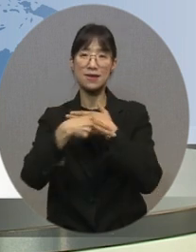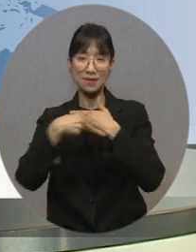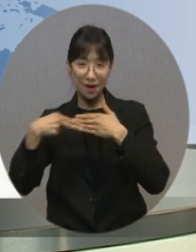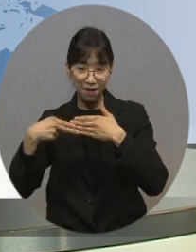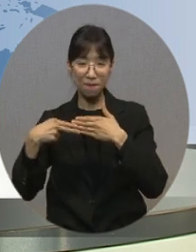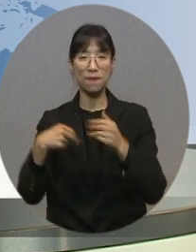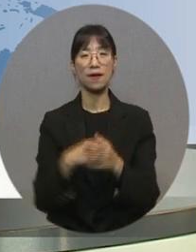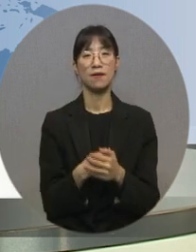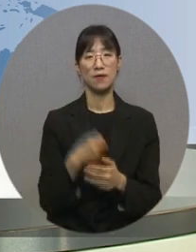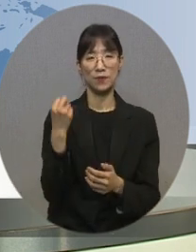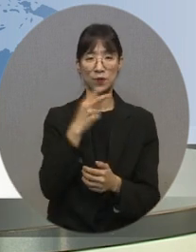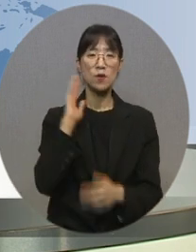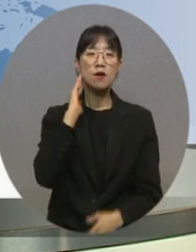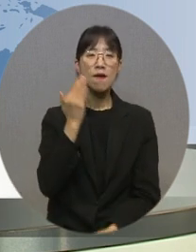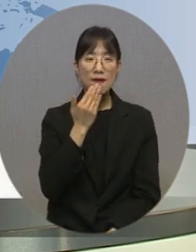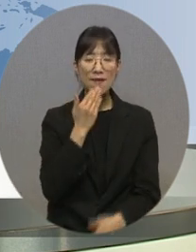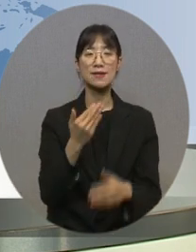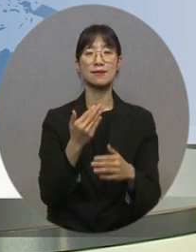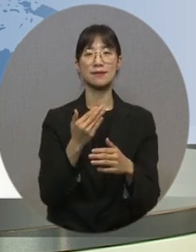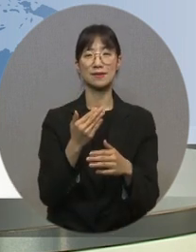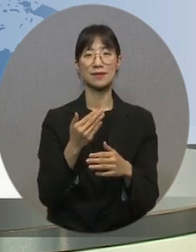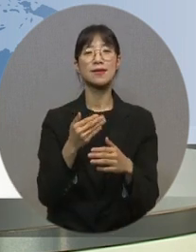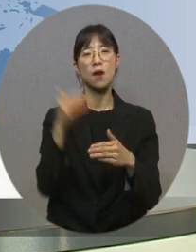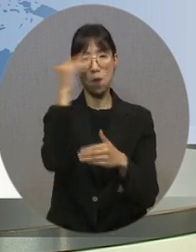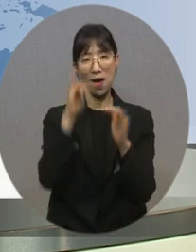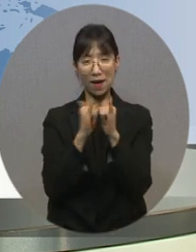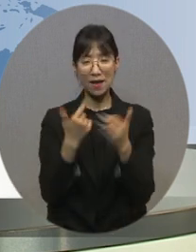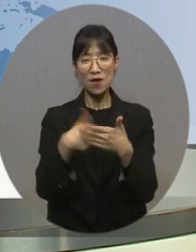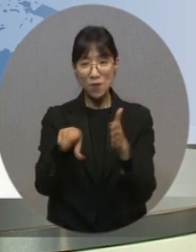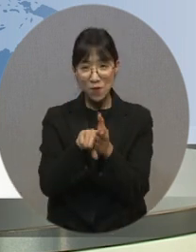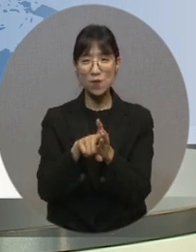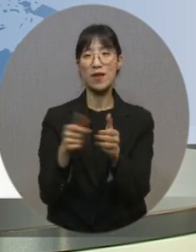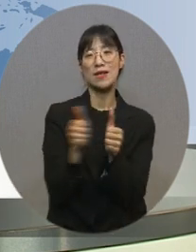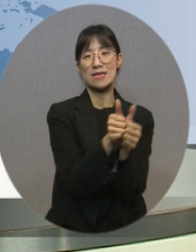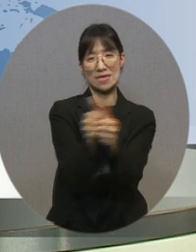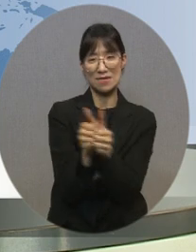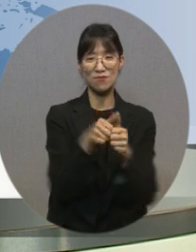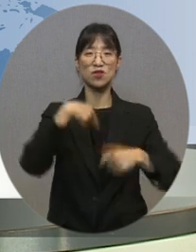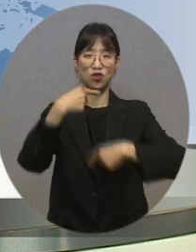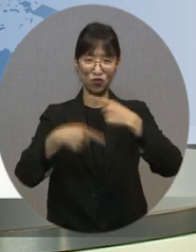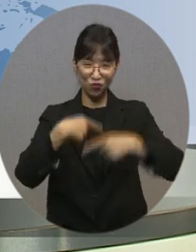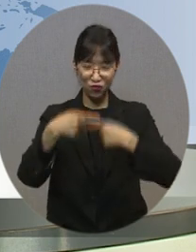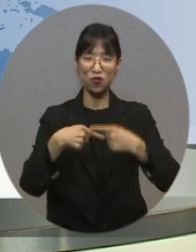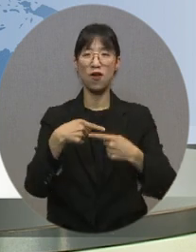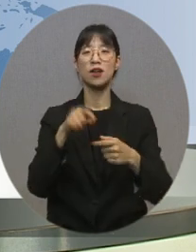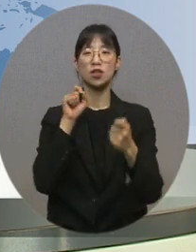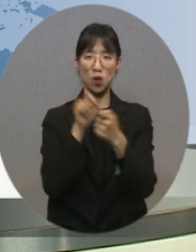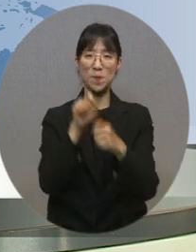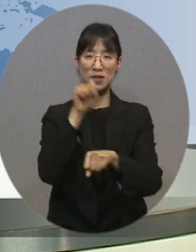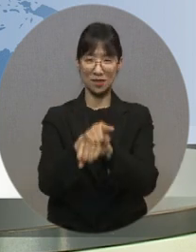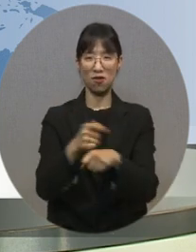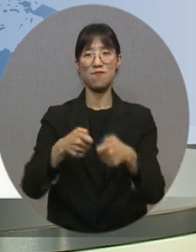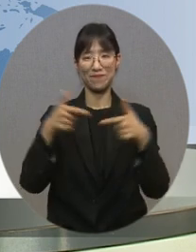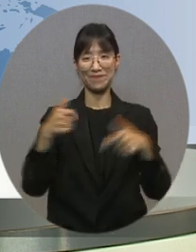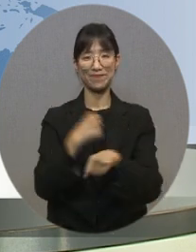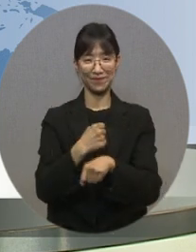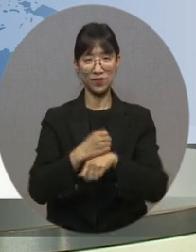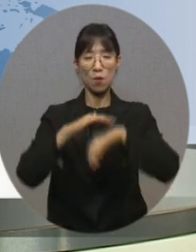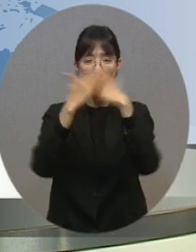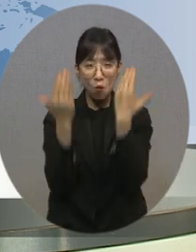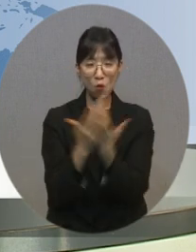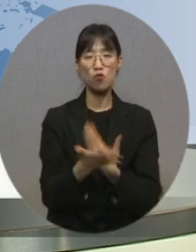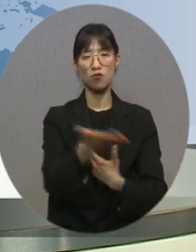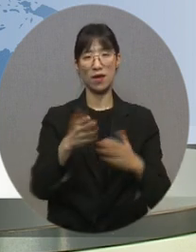등을 비롯해 청각장애가 있는 관객을 위한 그림자 수어로 공연 접근성을 높였습니다. 모두에게